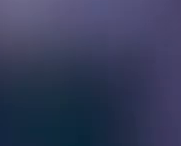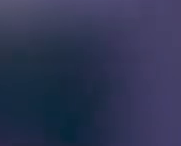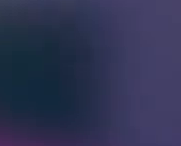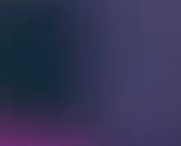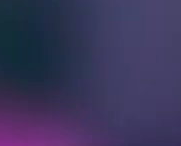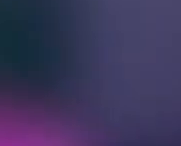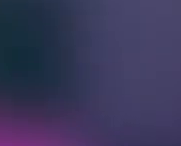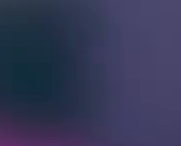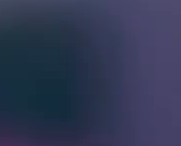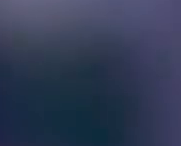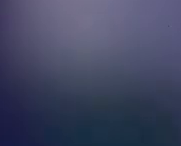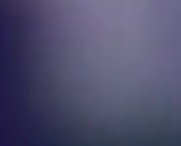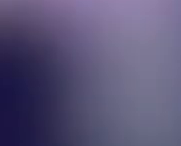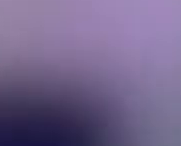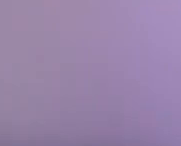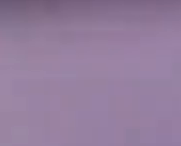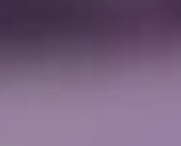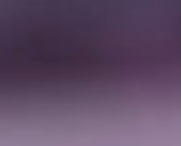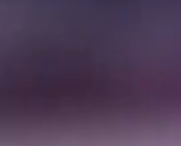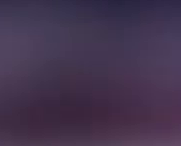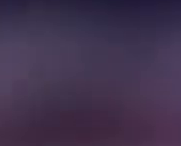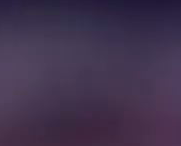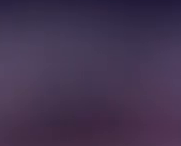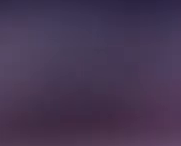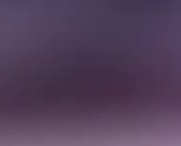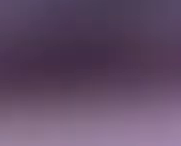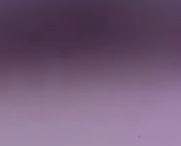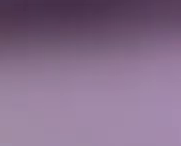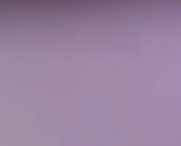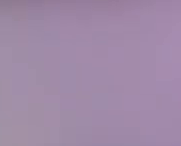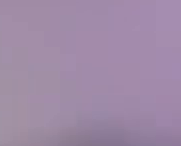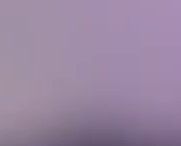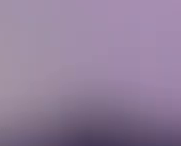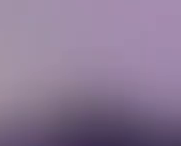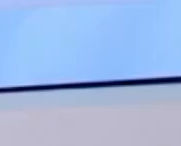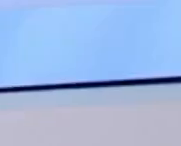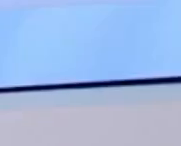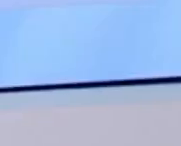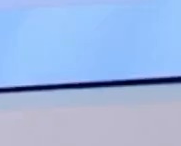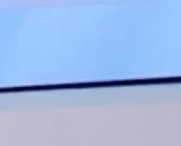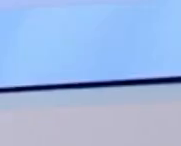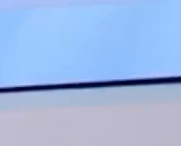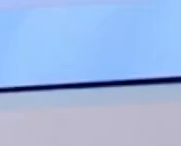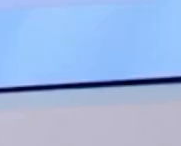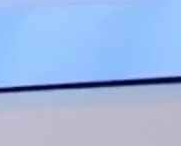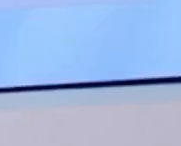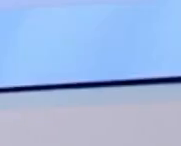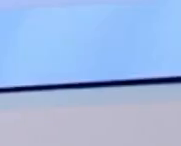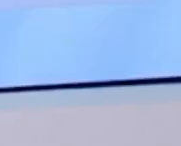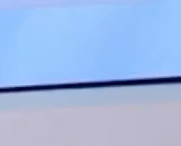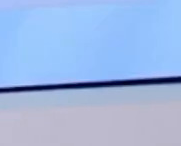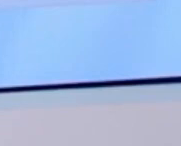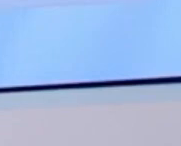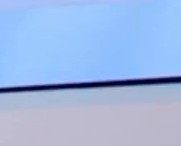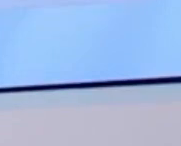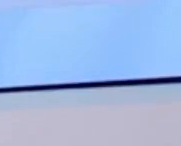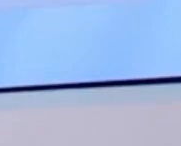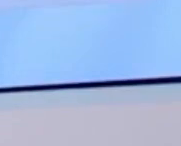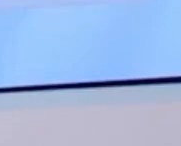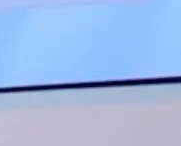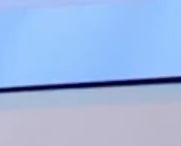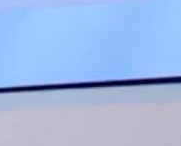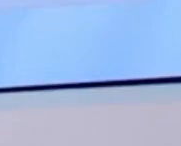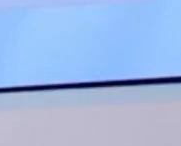Bernadette Reyes, nagbabalita para sa GMA Integrated News. Huwag magpahuli sa mga balitang dapat